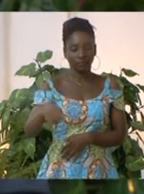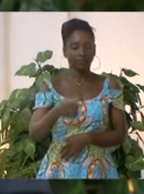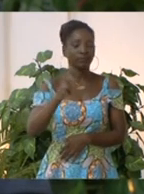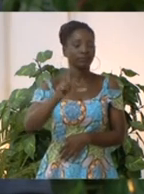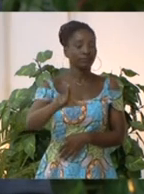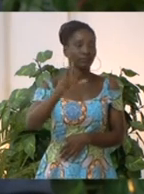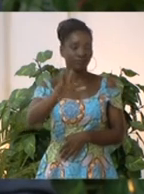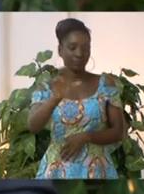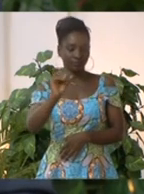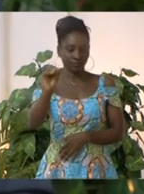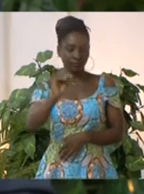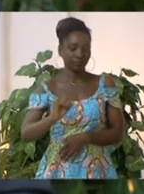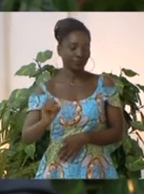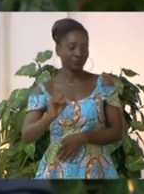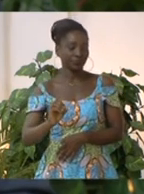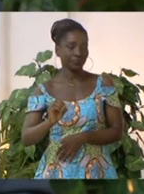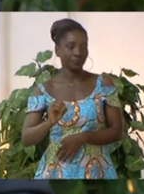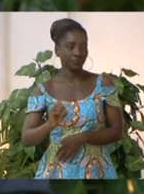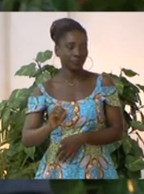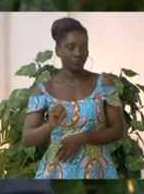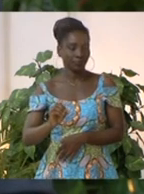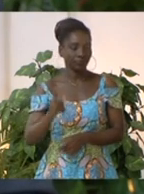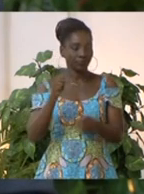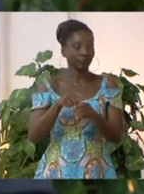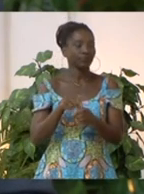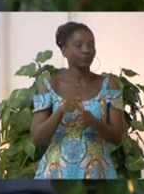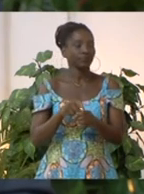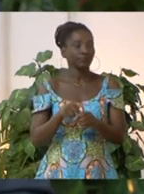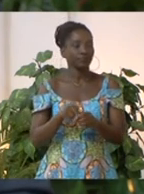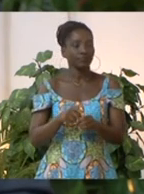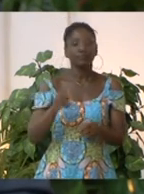2,23%. Suffrage exprimé,